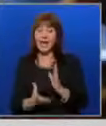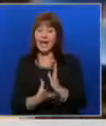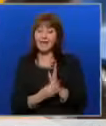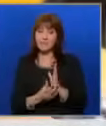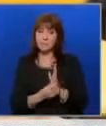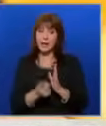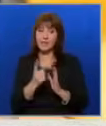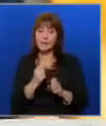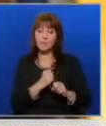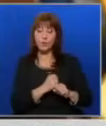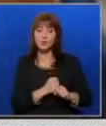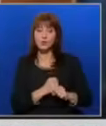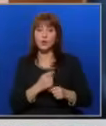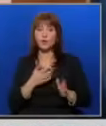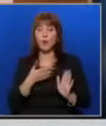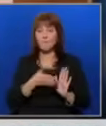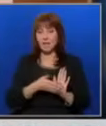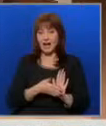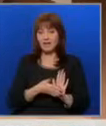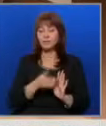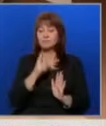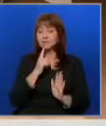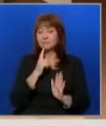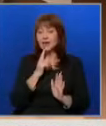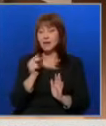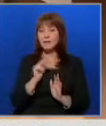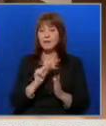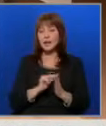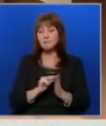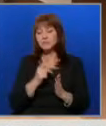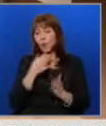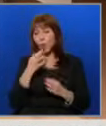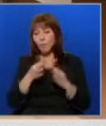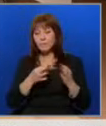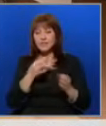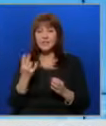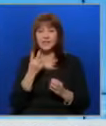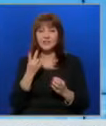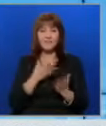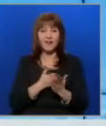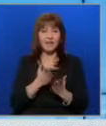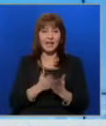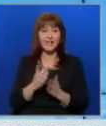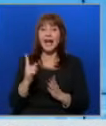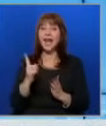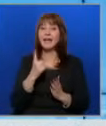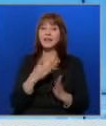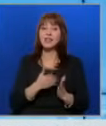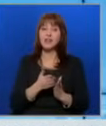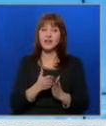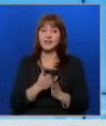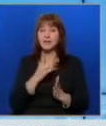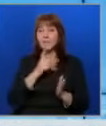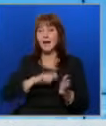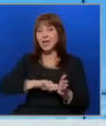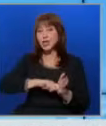право Наталия Киселова в деня започва с БНТ описа два възможни сценария при нарушение на изборния кодекс. Единият вариант е да има изключване